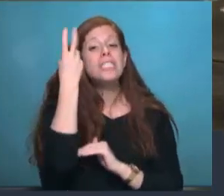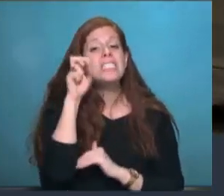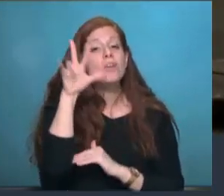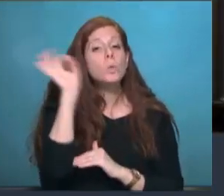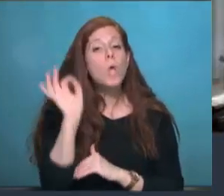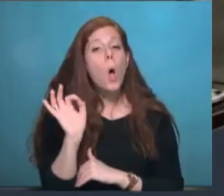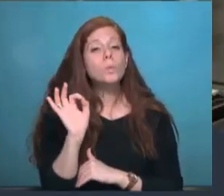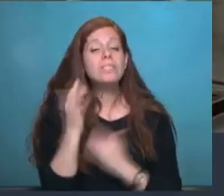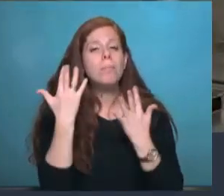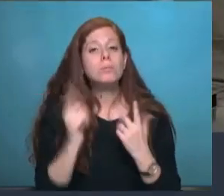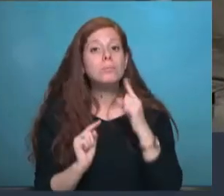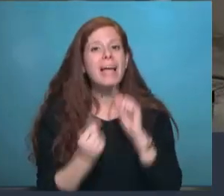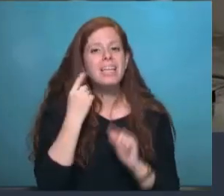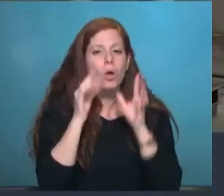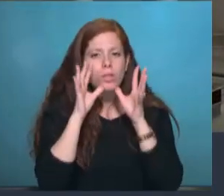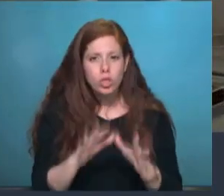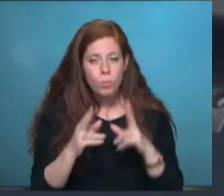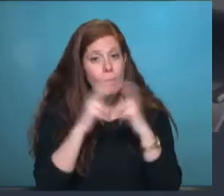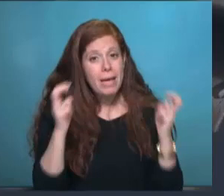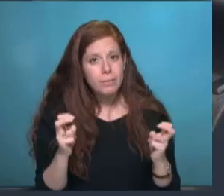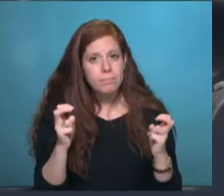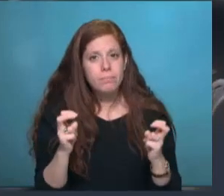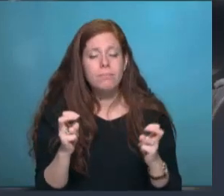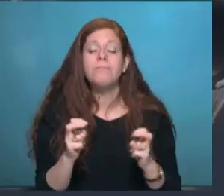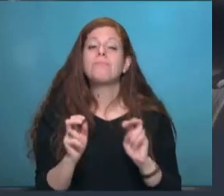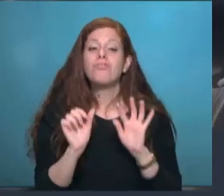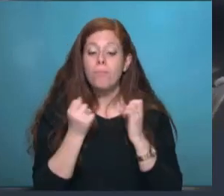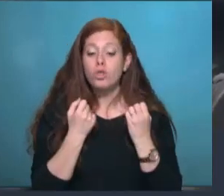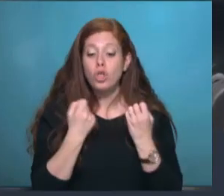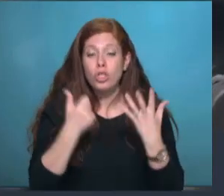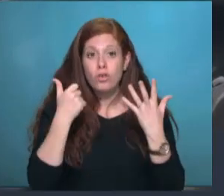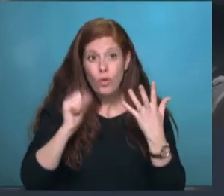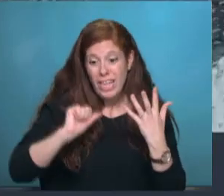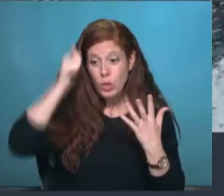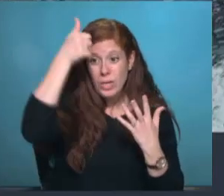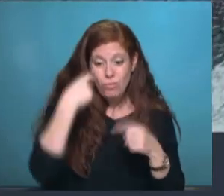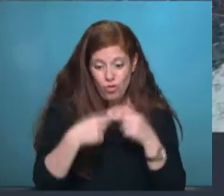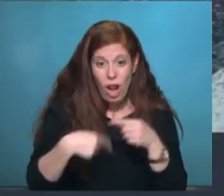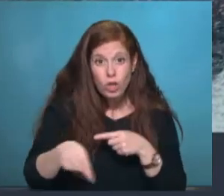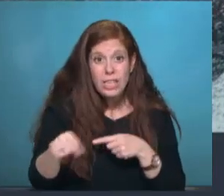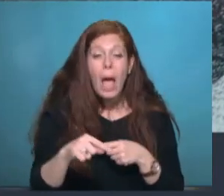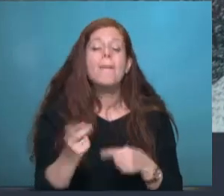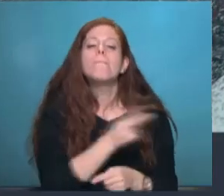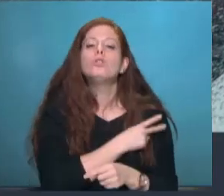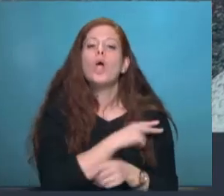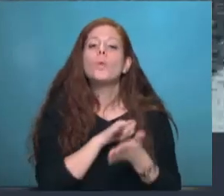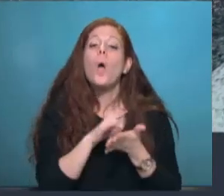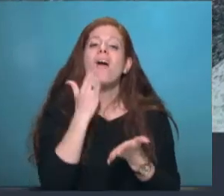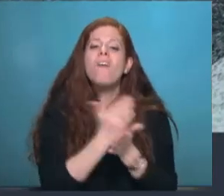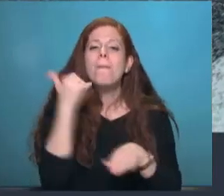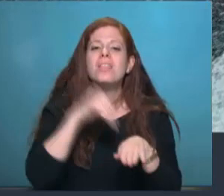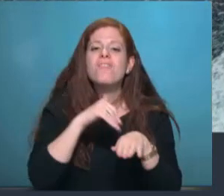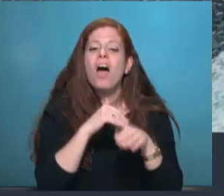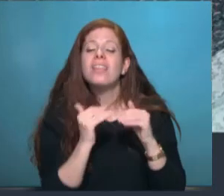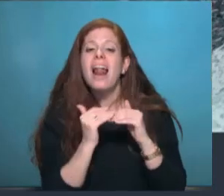23% במספר תקריות אנטישמיות בעיר. ובששת השבועות הראשונים של השנה, משטרת ניו יורק כבר מדווחת על עלייה